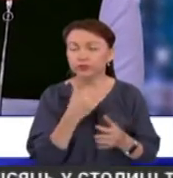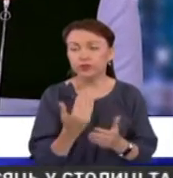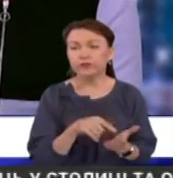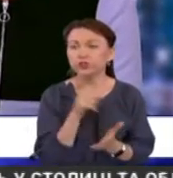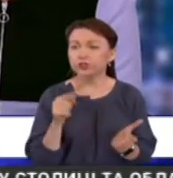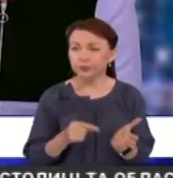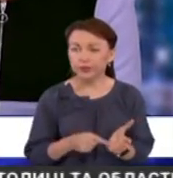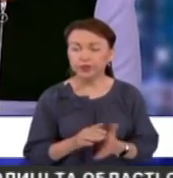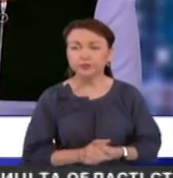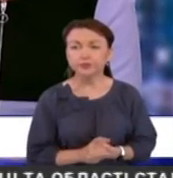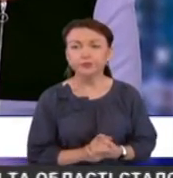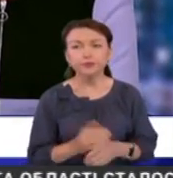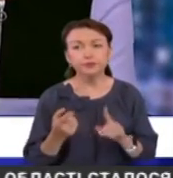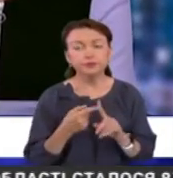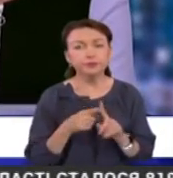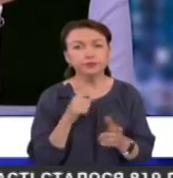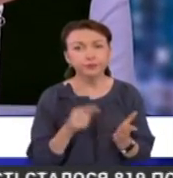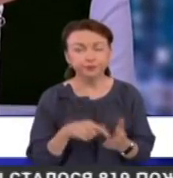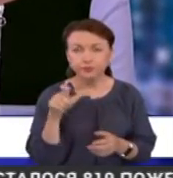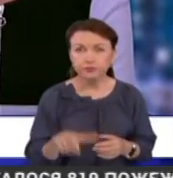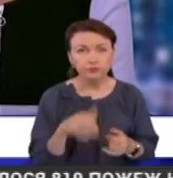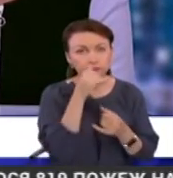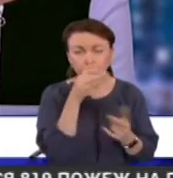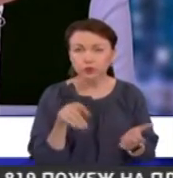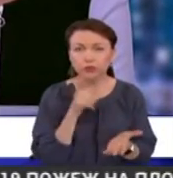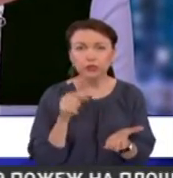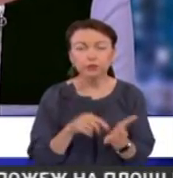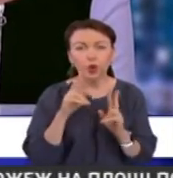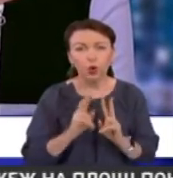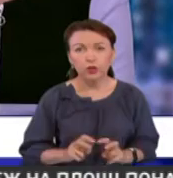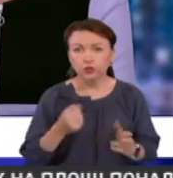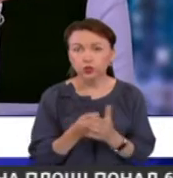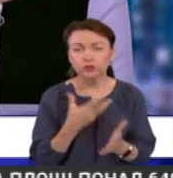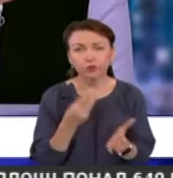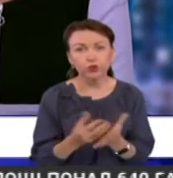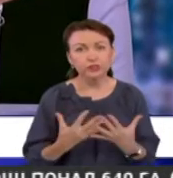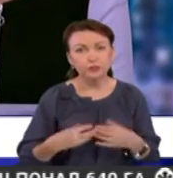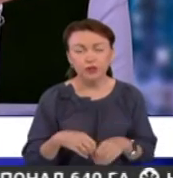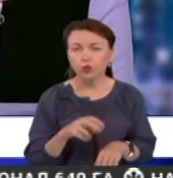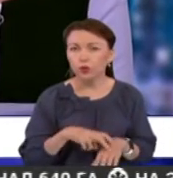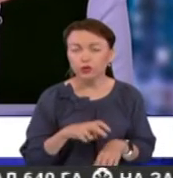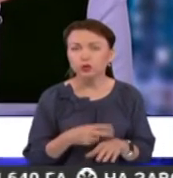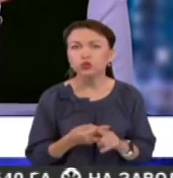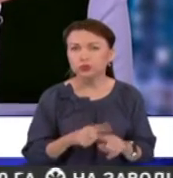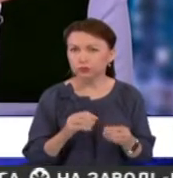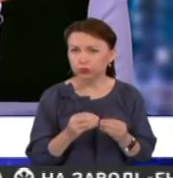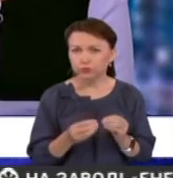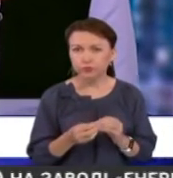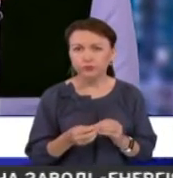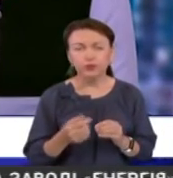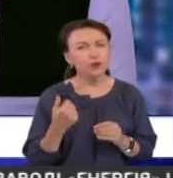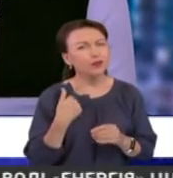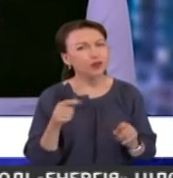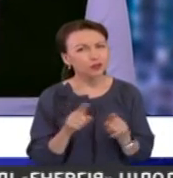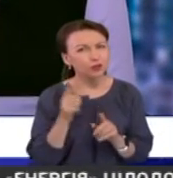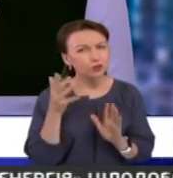Наталю, перше про те, що людина не може потрапити на огляд до свого сімейного лікаря. Що це за проблеми, які виникають? Я так